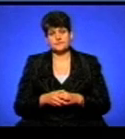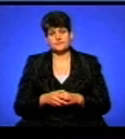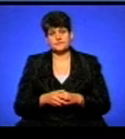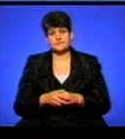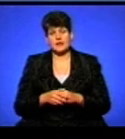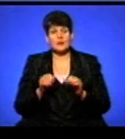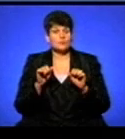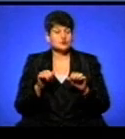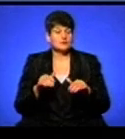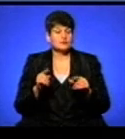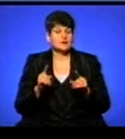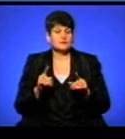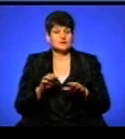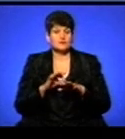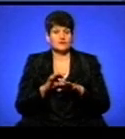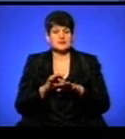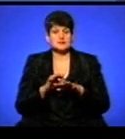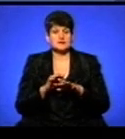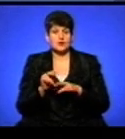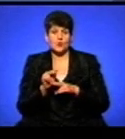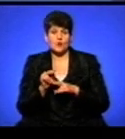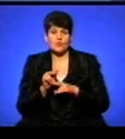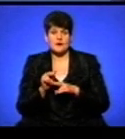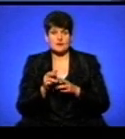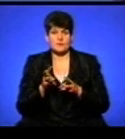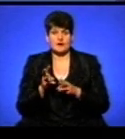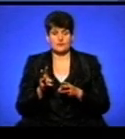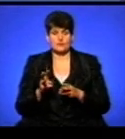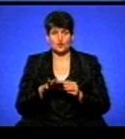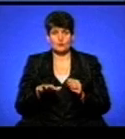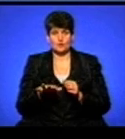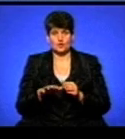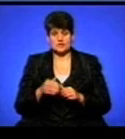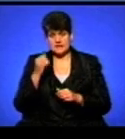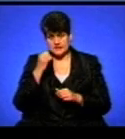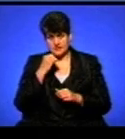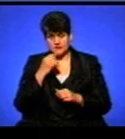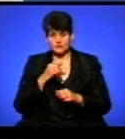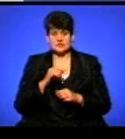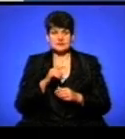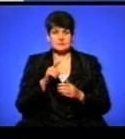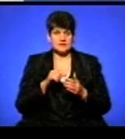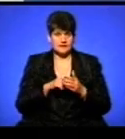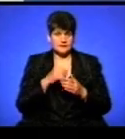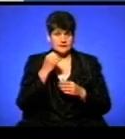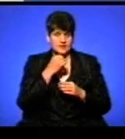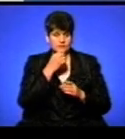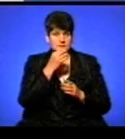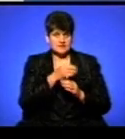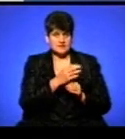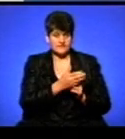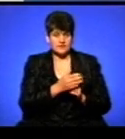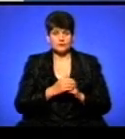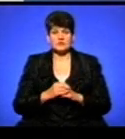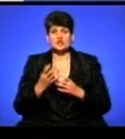і, можливо, навіть і провести коригування опалювальної площі. Дякую за запитання і також за відповідь.